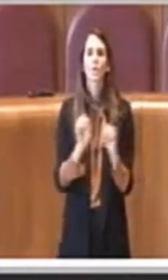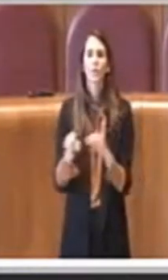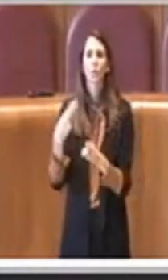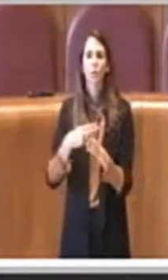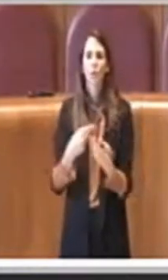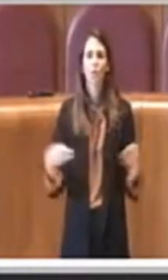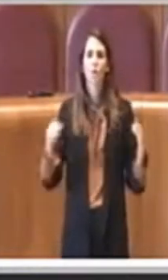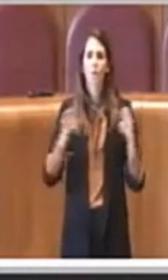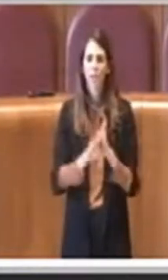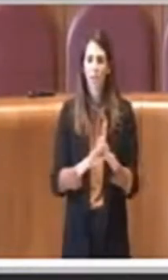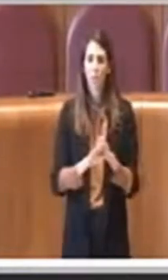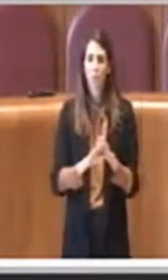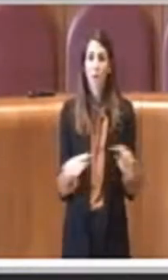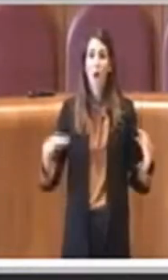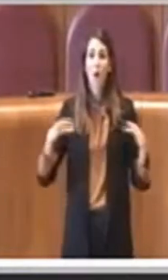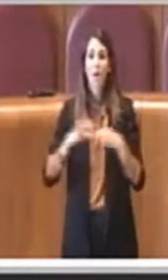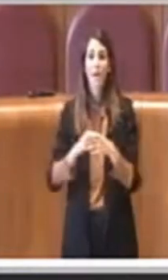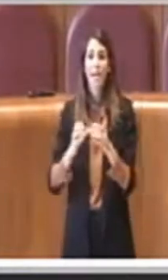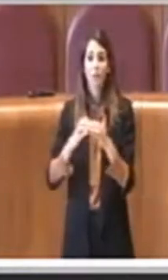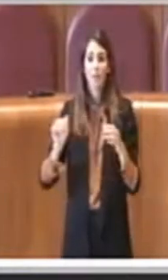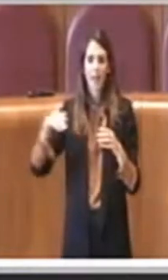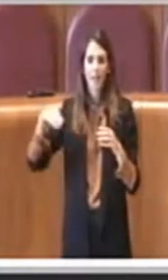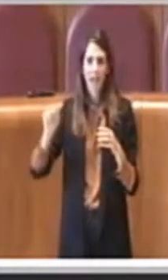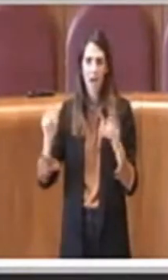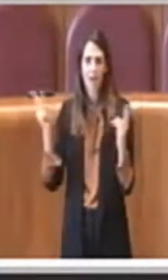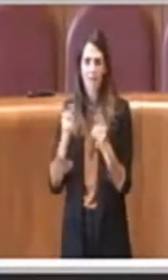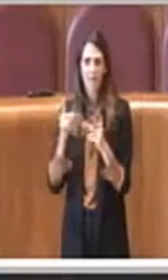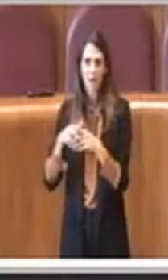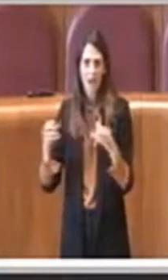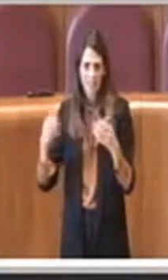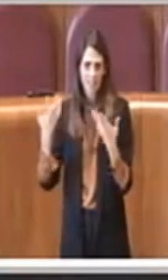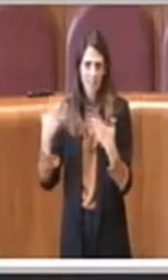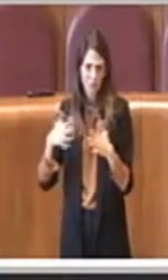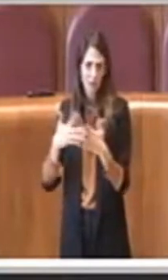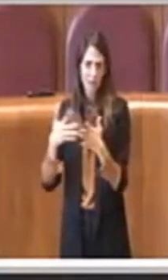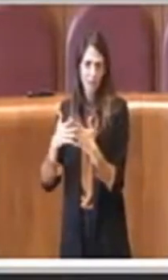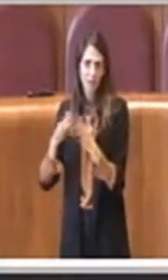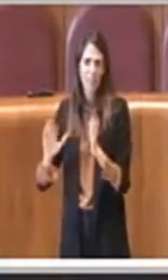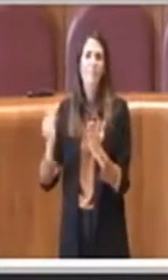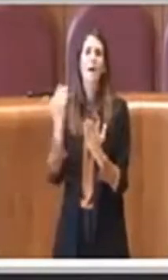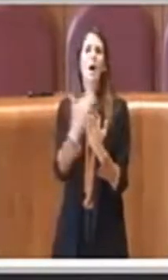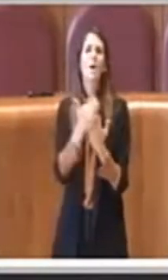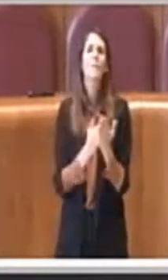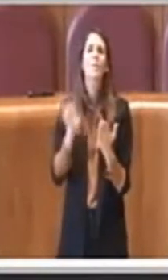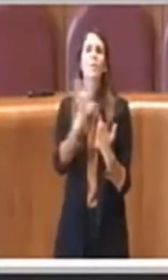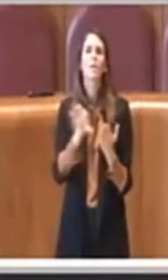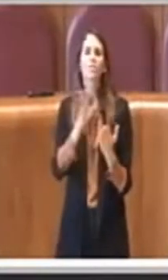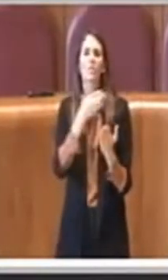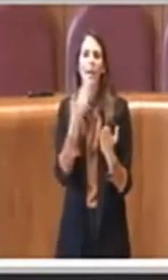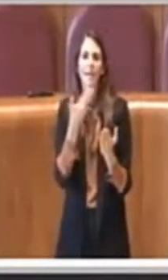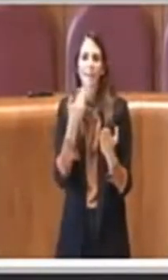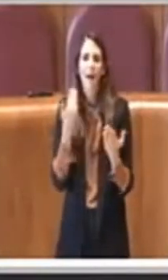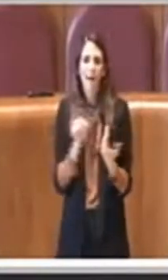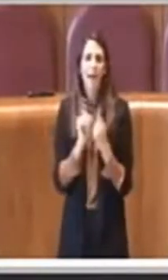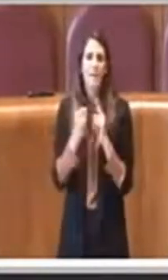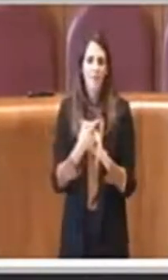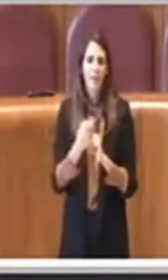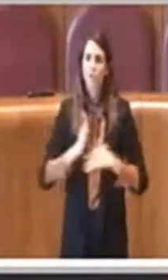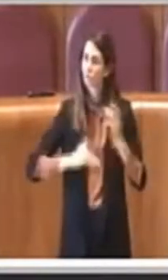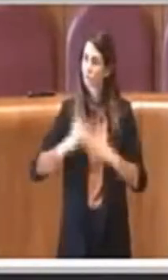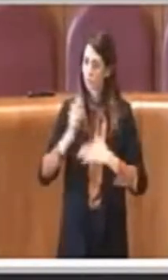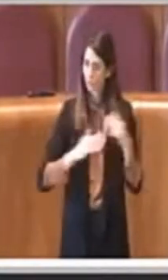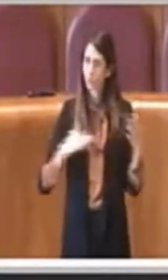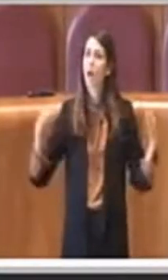AMA, un'azienda totalmente in difficoltà, senza anche un piano regionale, cosa che le infrastrutture spettano anche